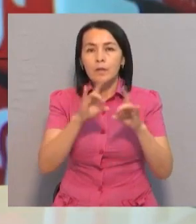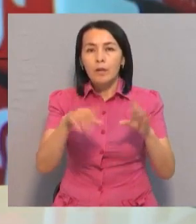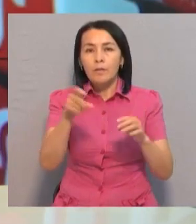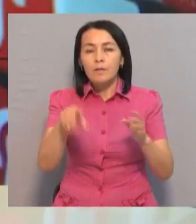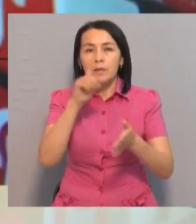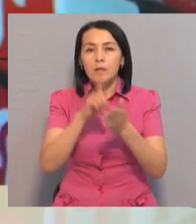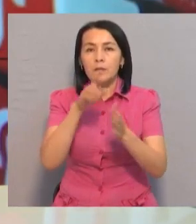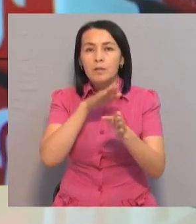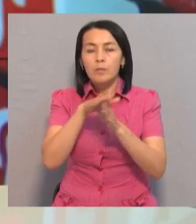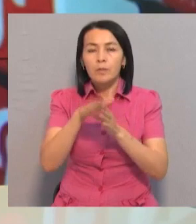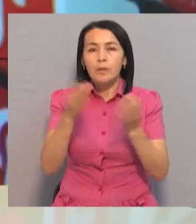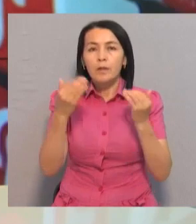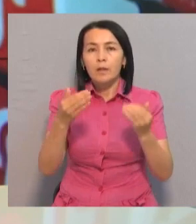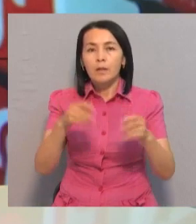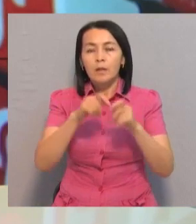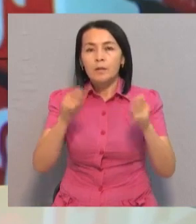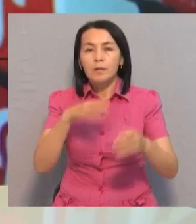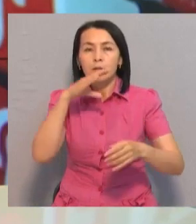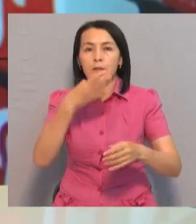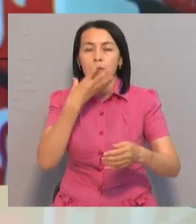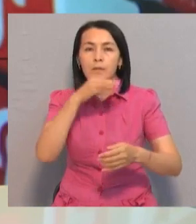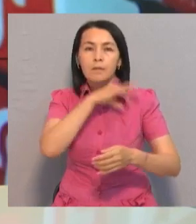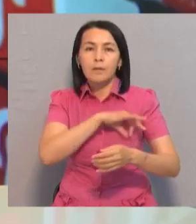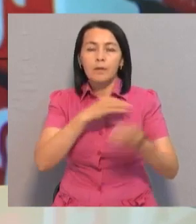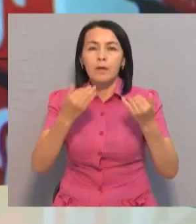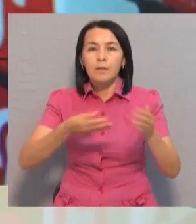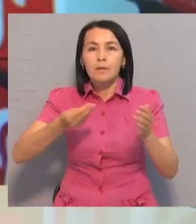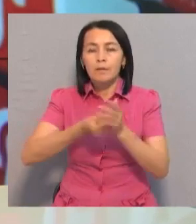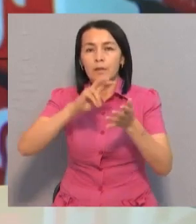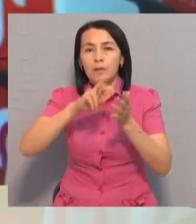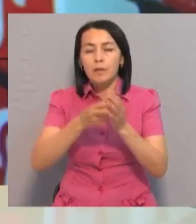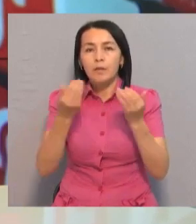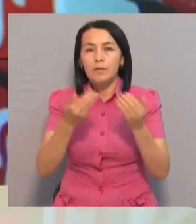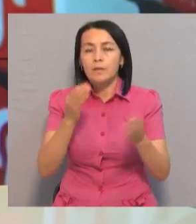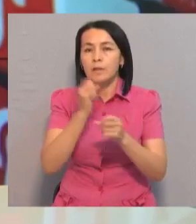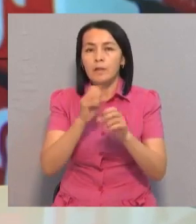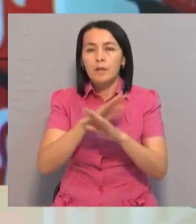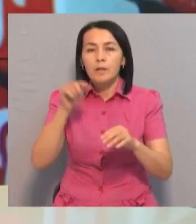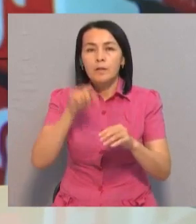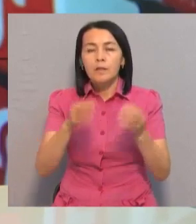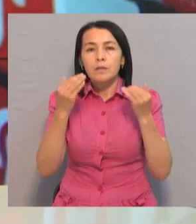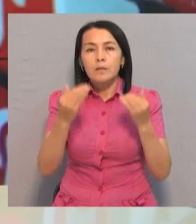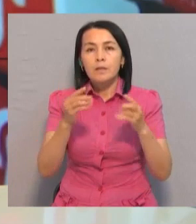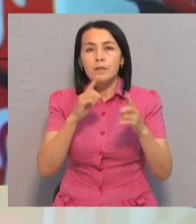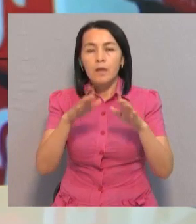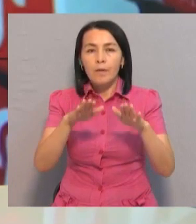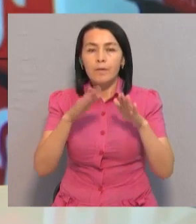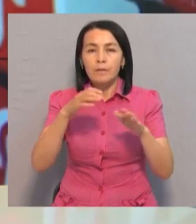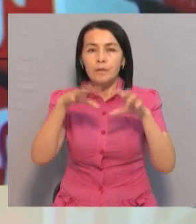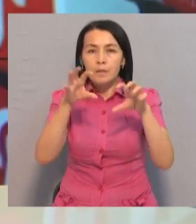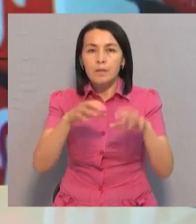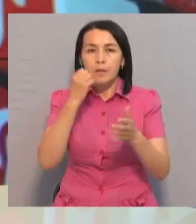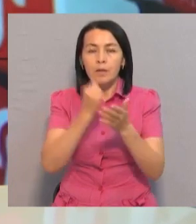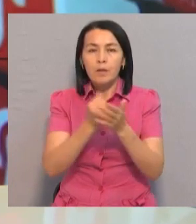которые должны будут как минимум раскрыть свои доходы и начать платить налоги, чего не делают сейчас. Мажилис принял